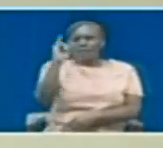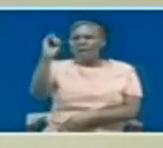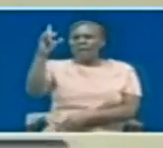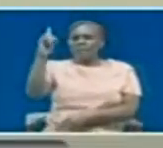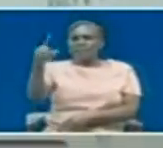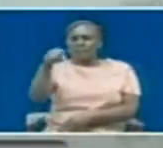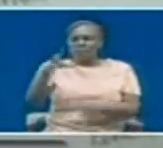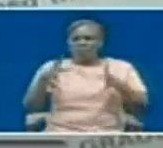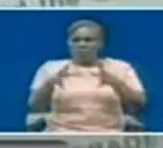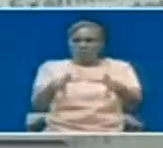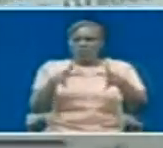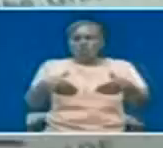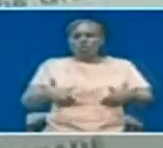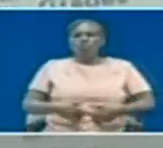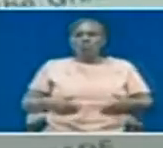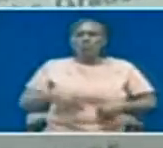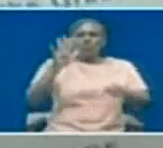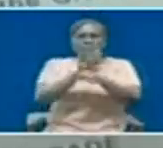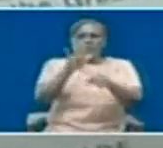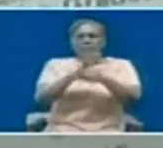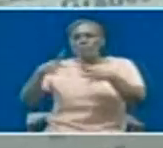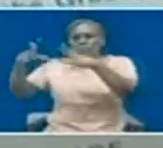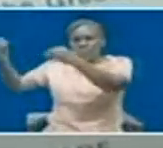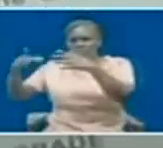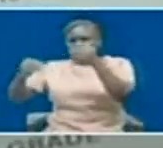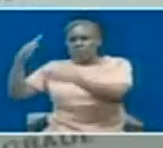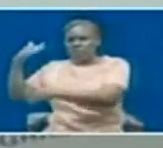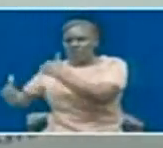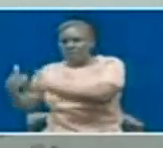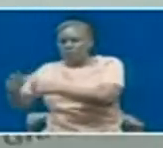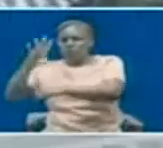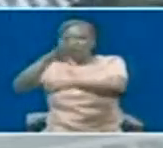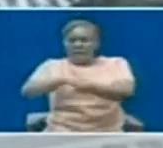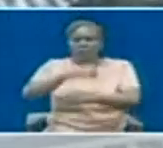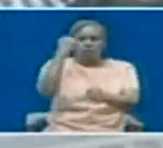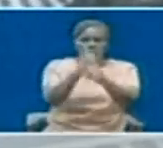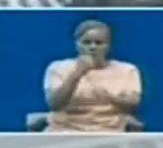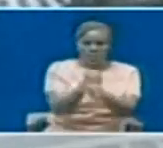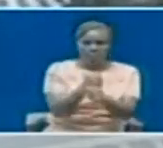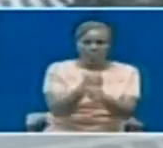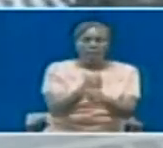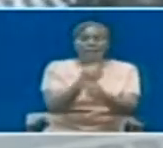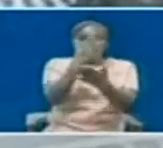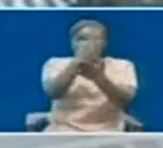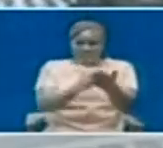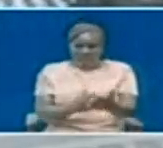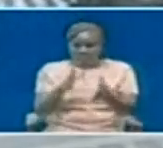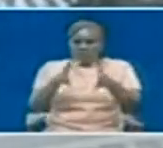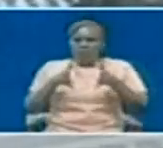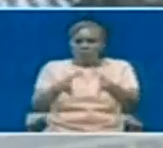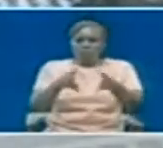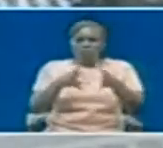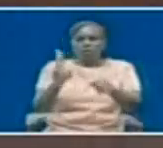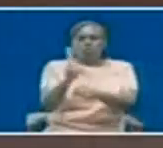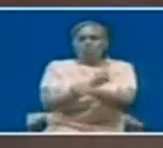vitambulisho uliwalazimu vijana wengi kutorokea mataifa jirani kutafuta ajira, baadhi yao wakilazimika